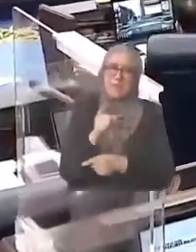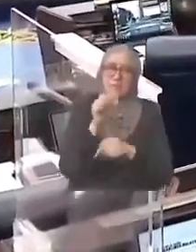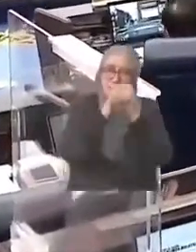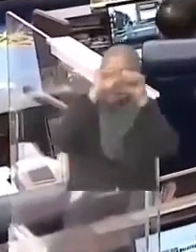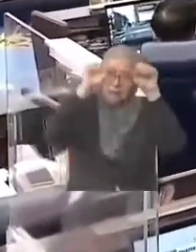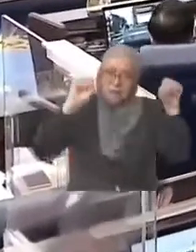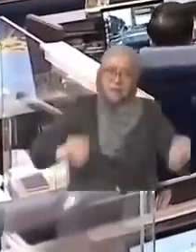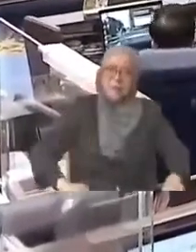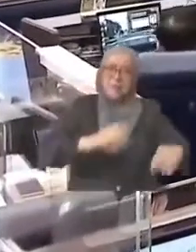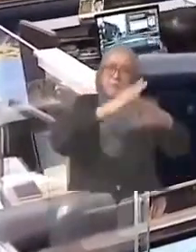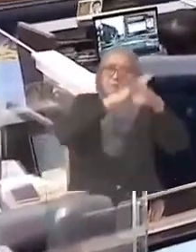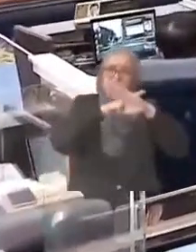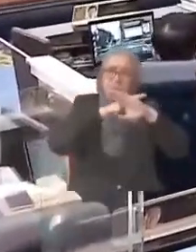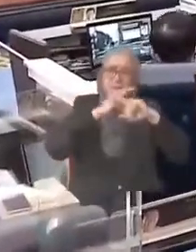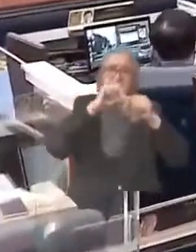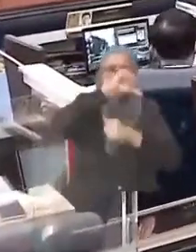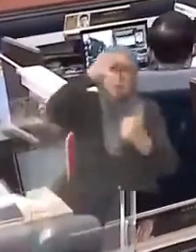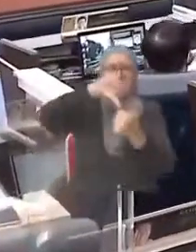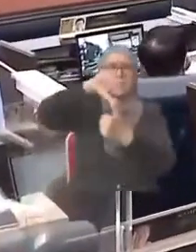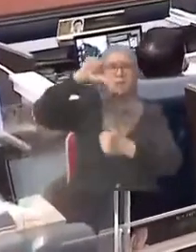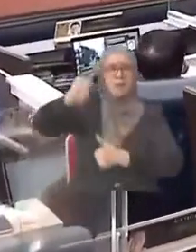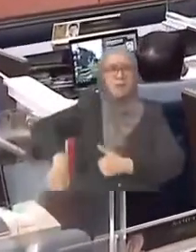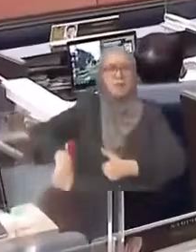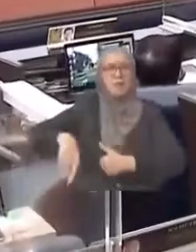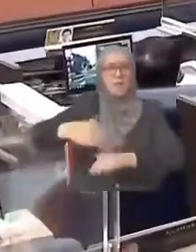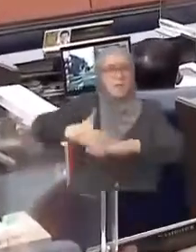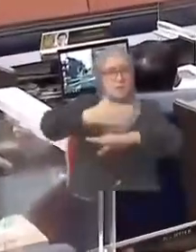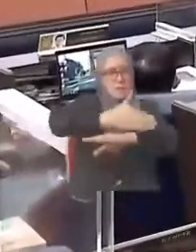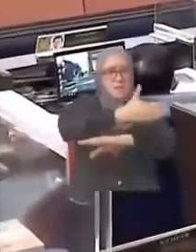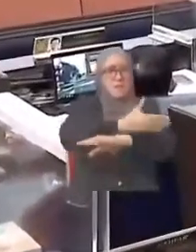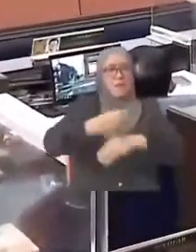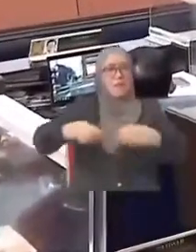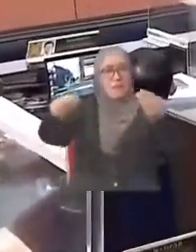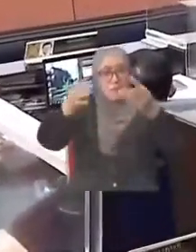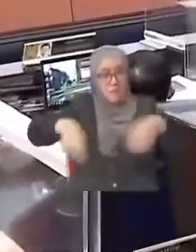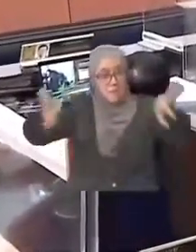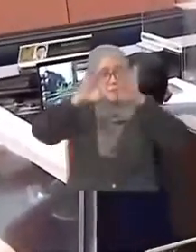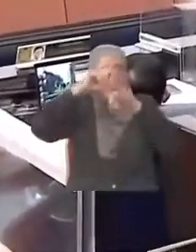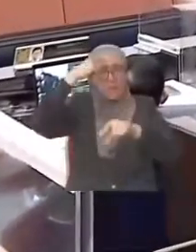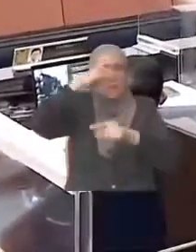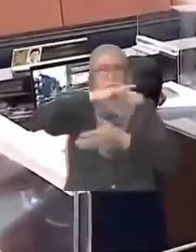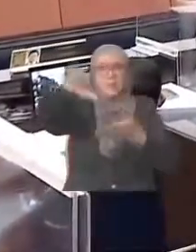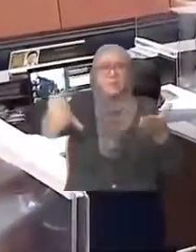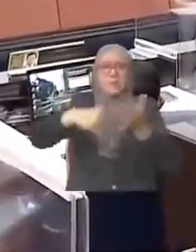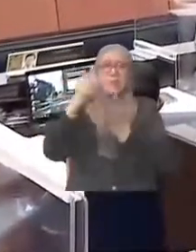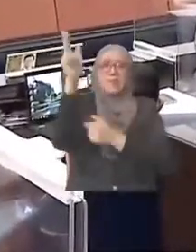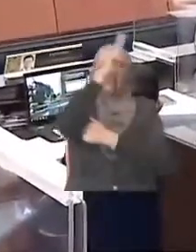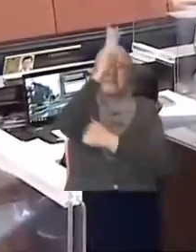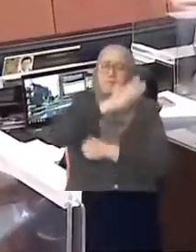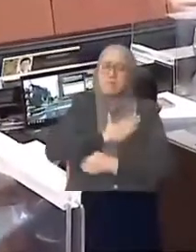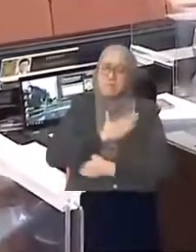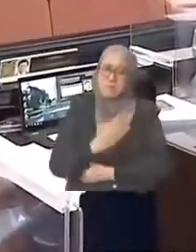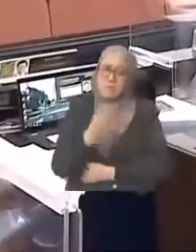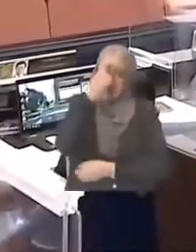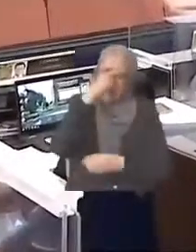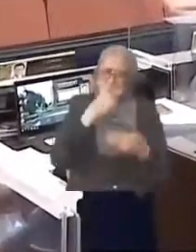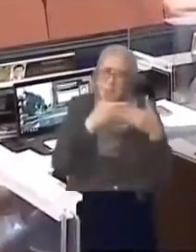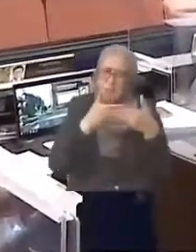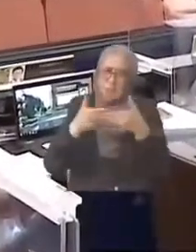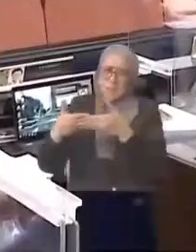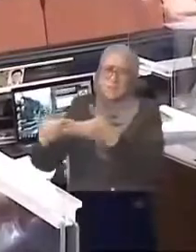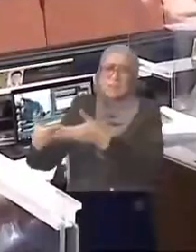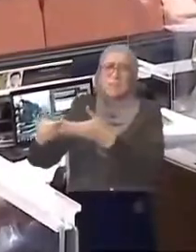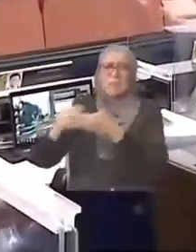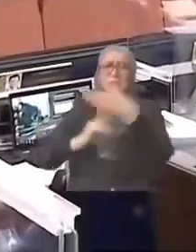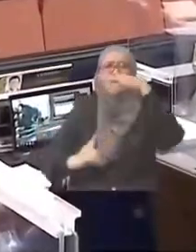diperkukuh dan di berikut Mak keutamaan buat semua maka kerajaan ini komite untuk meneruskan pelbagai dasar dan program